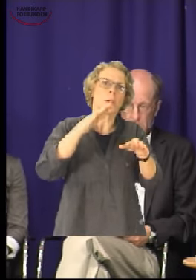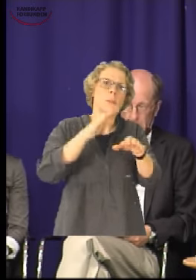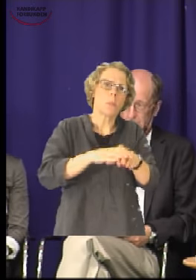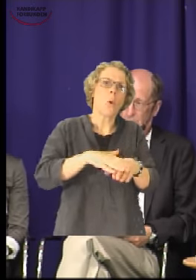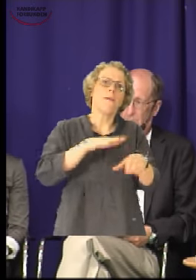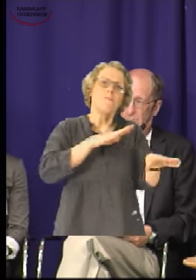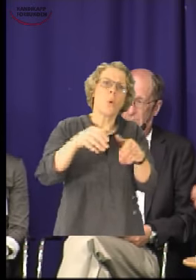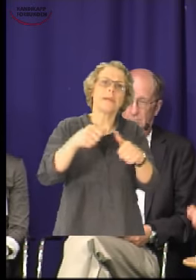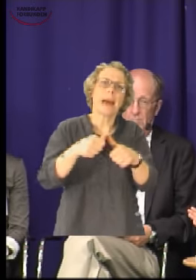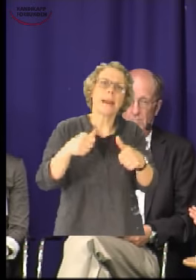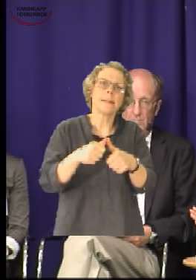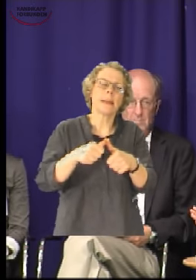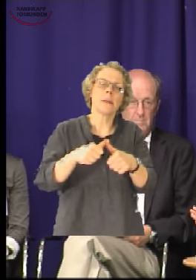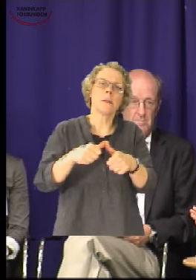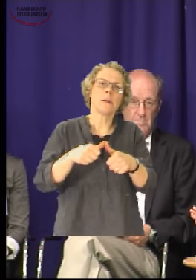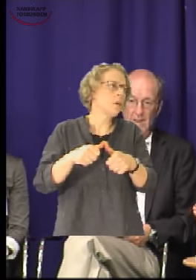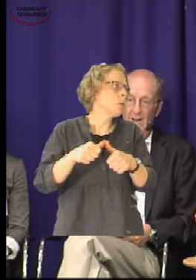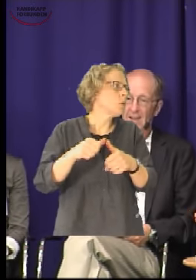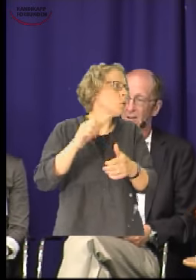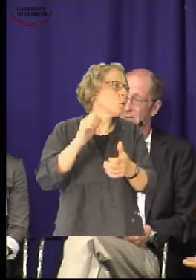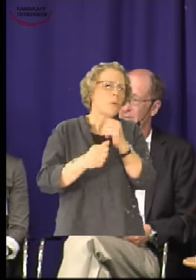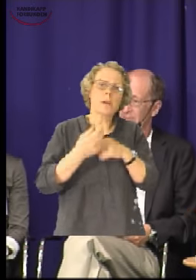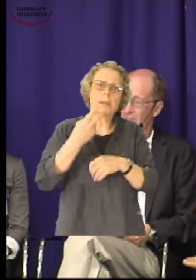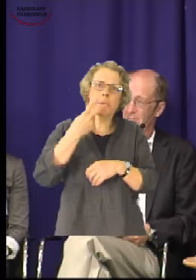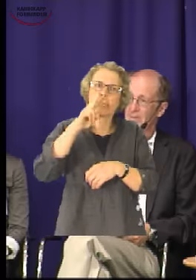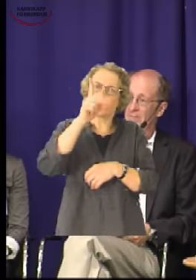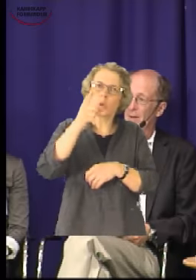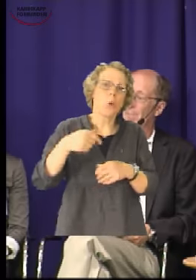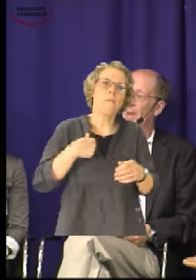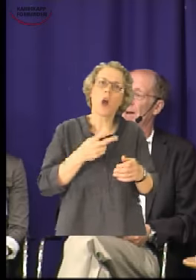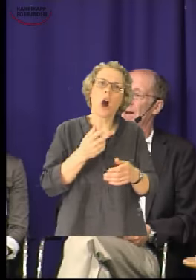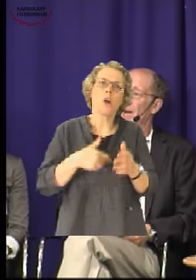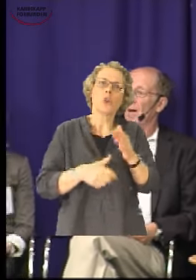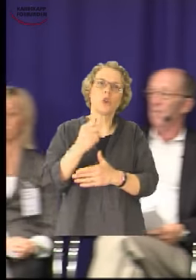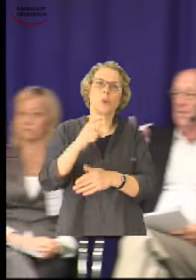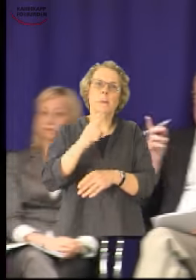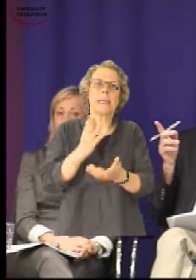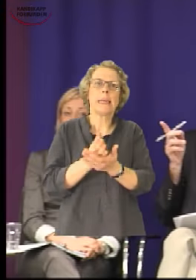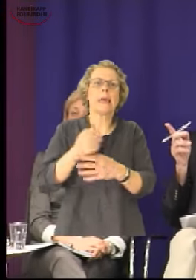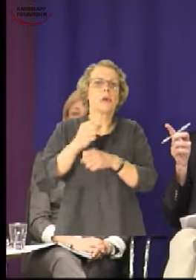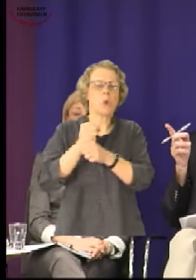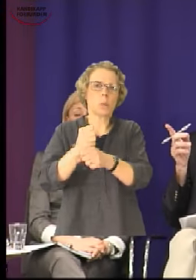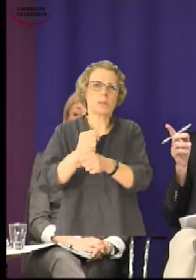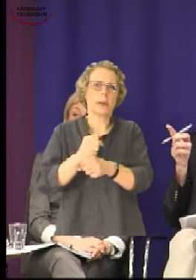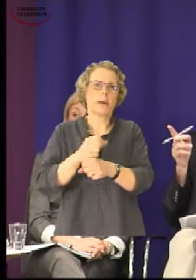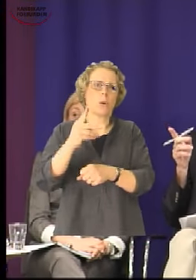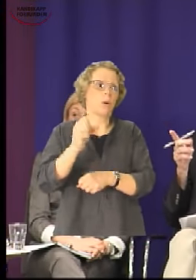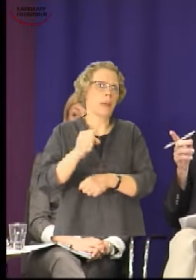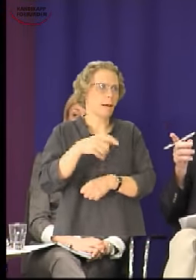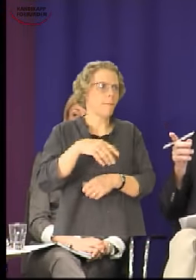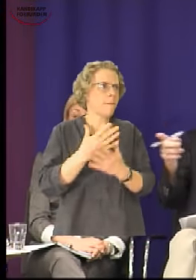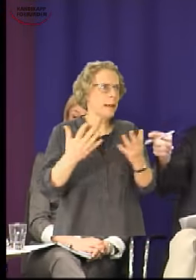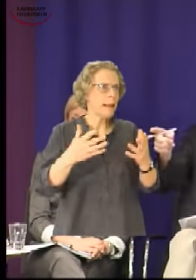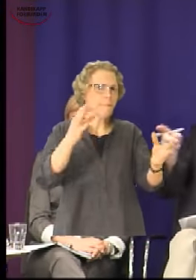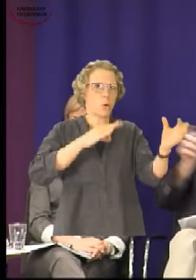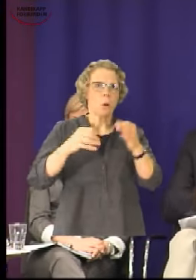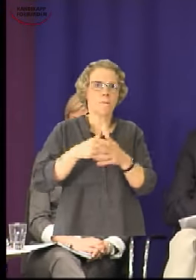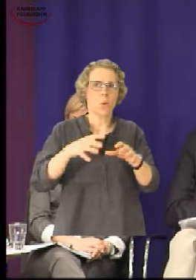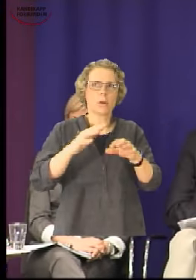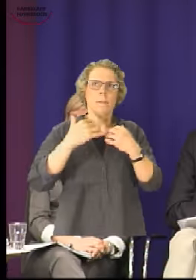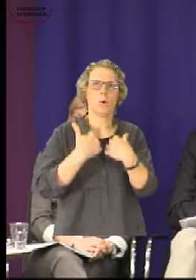vårdgarantin. Det, så att du inte missförstår vad det var jag tog upp här när det gäller kronikerna. Finns det fler frågor från publiken? Okej. Okay.